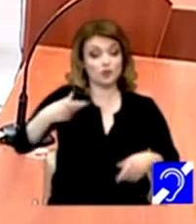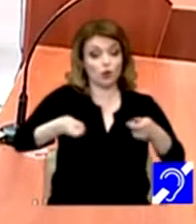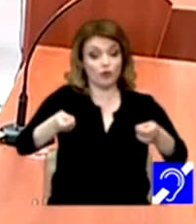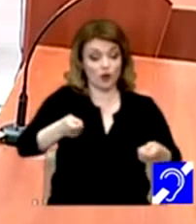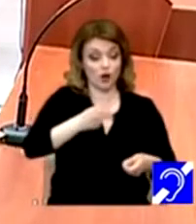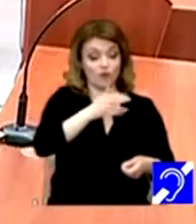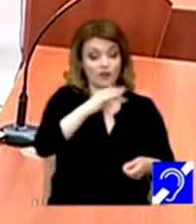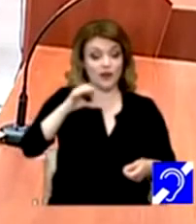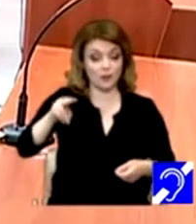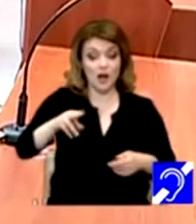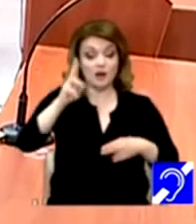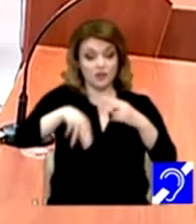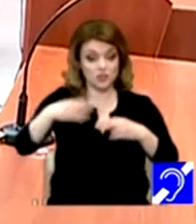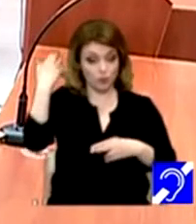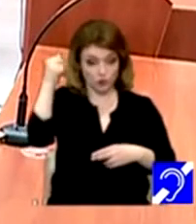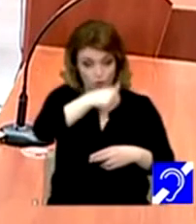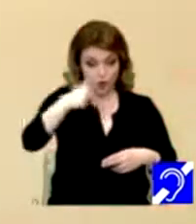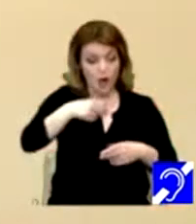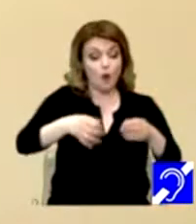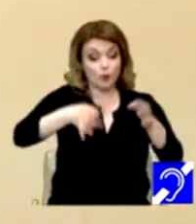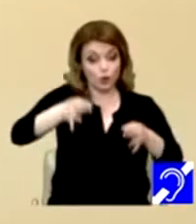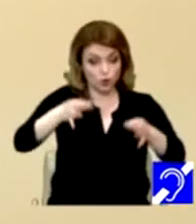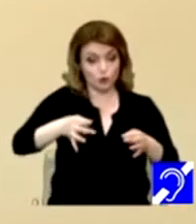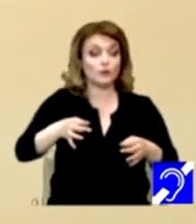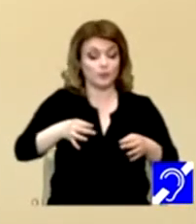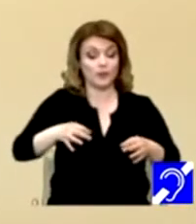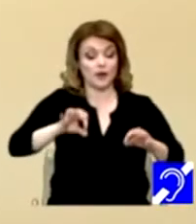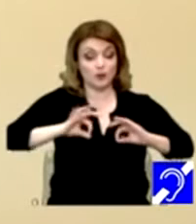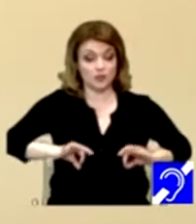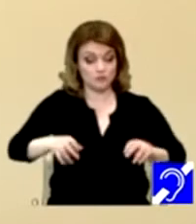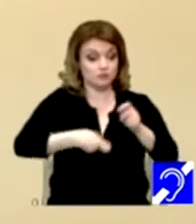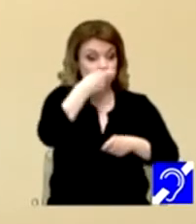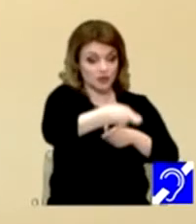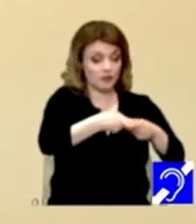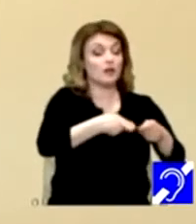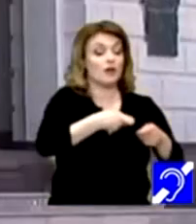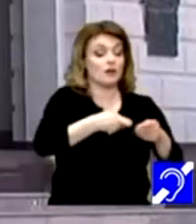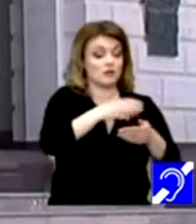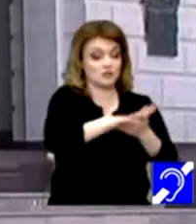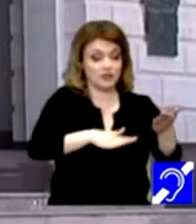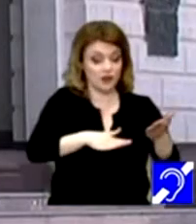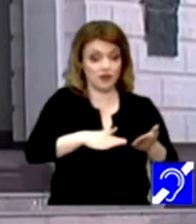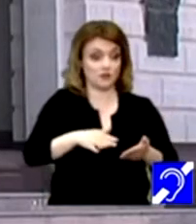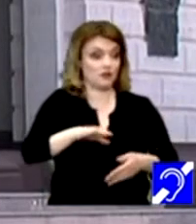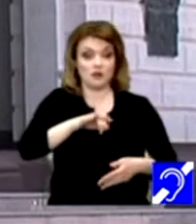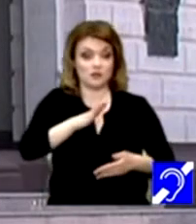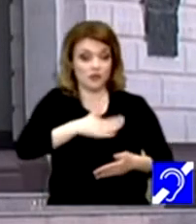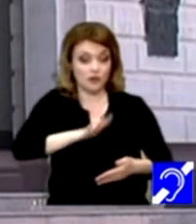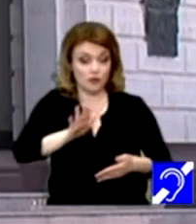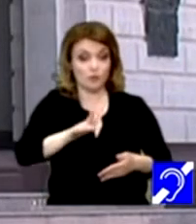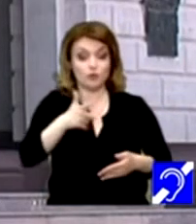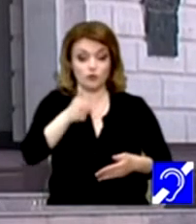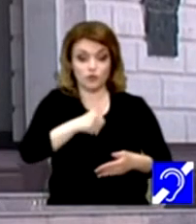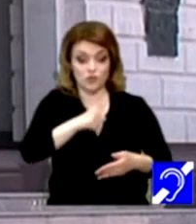Filip. La sfârșitul anului trecut, Procuratura Generală a anunțat despre intentarea unui dosar penal pentru abuz în serviciu în tentativa de